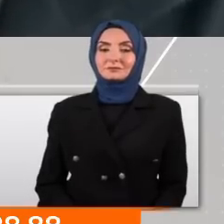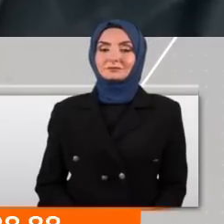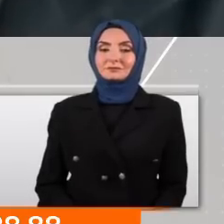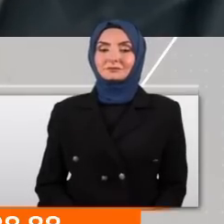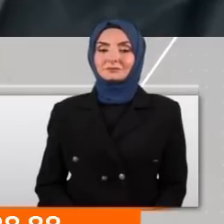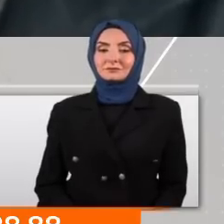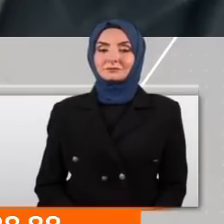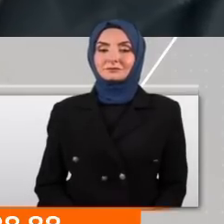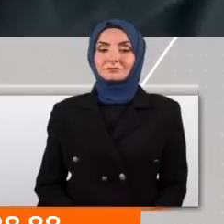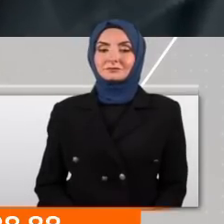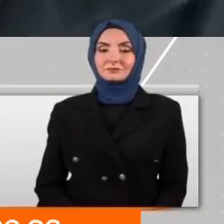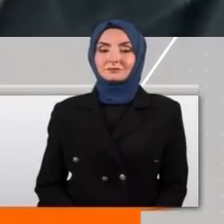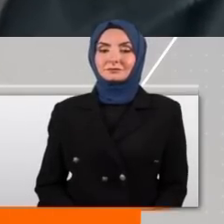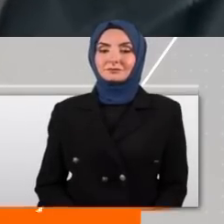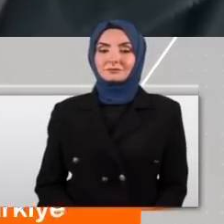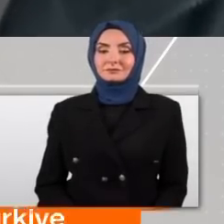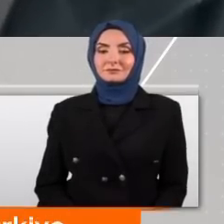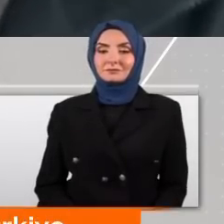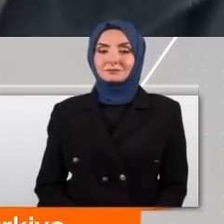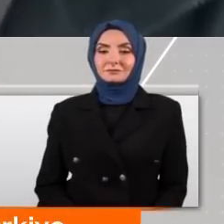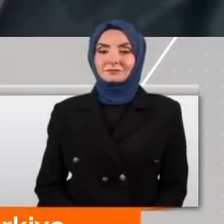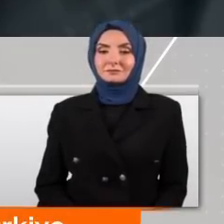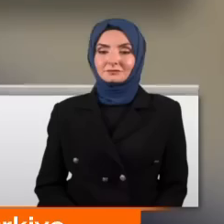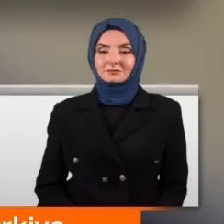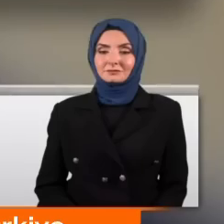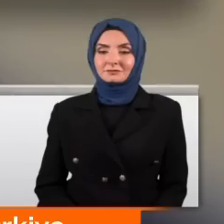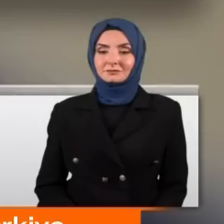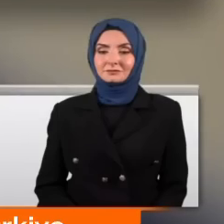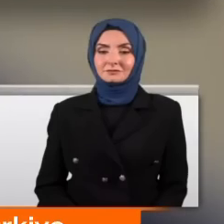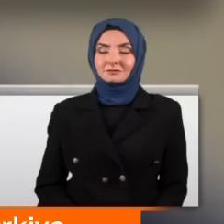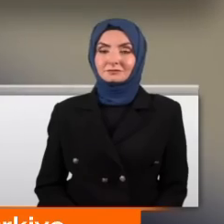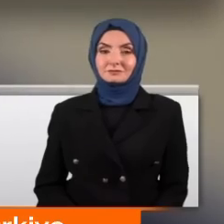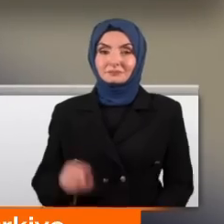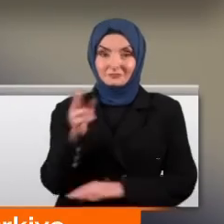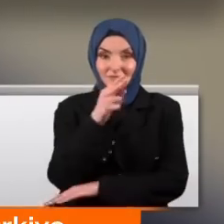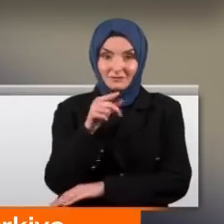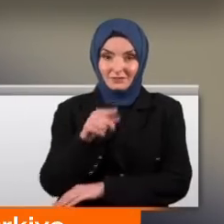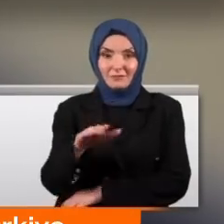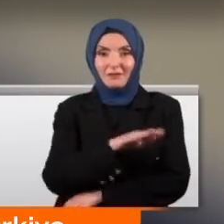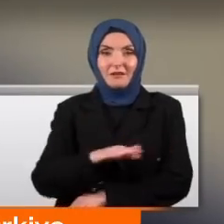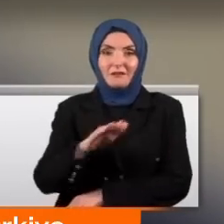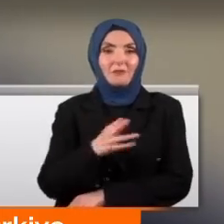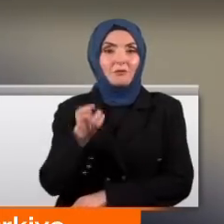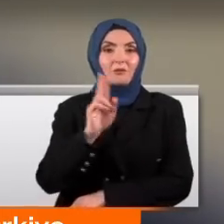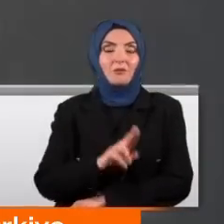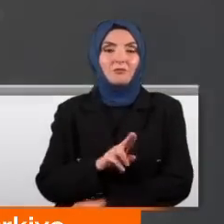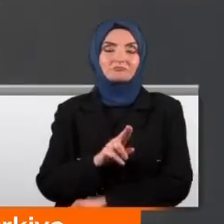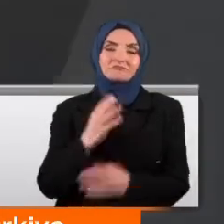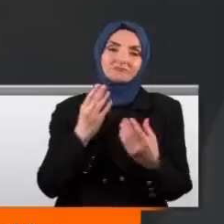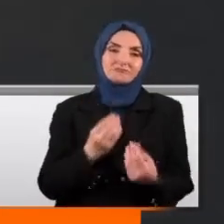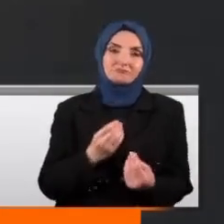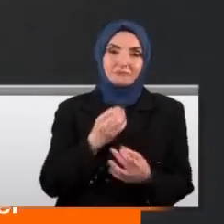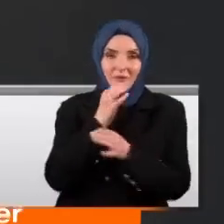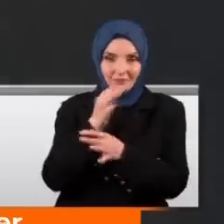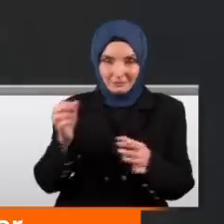aldım mikrofiber ve titanyum kullanmamalıyız aslında ama ben yaptım şirkete herkesin Hayatını kaybettiğini duyuran bir açıklama yayınladığı